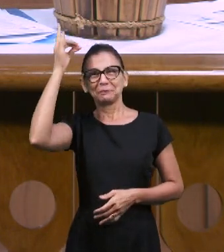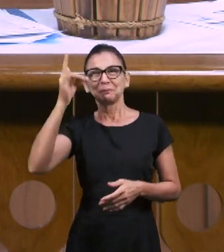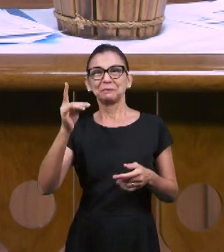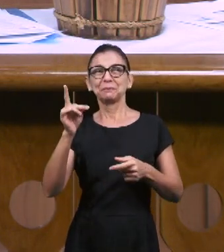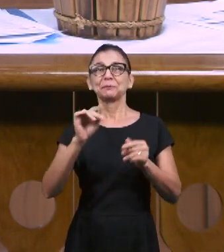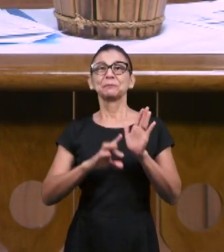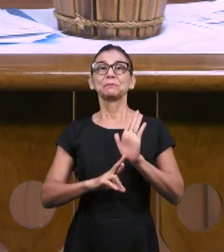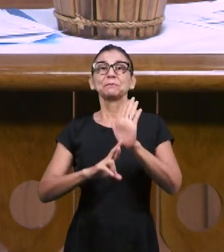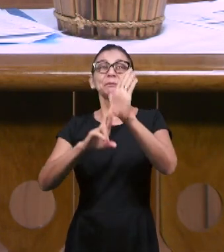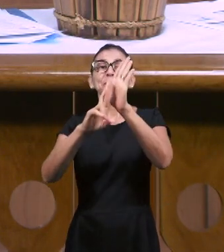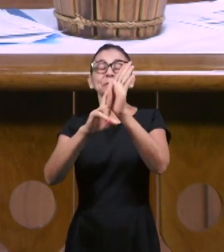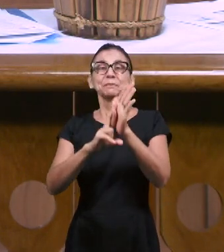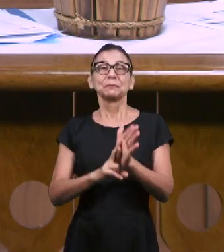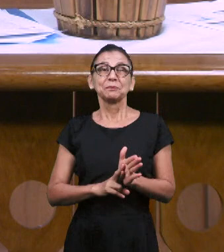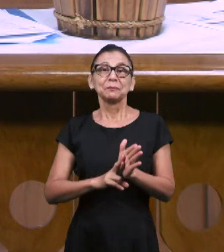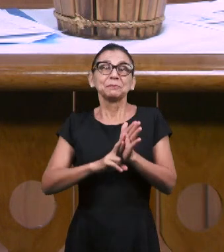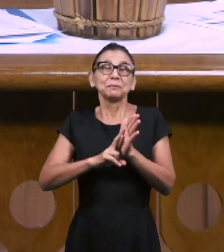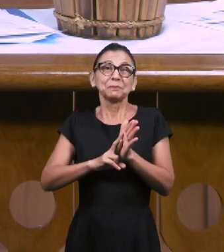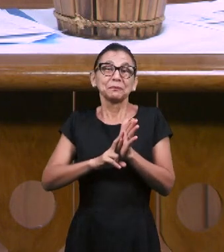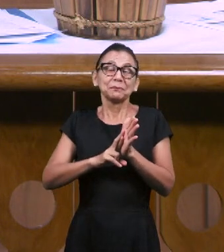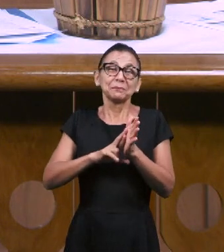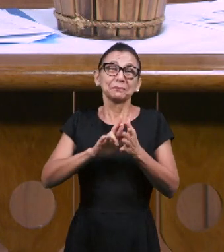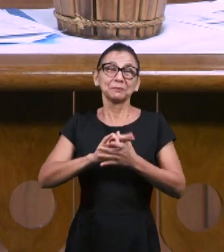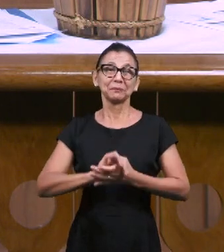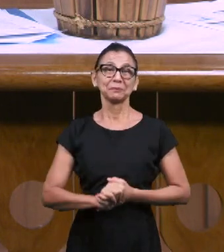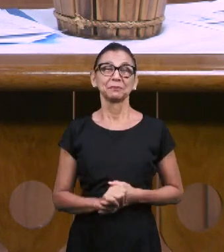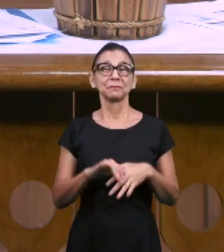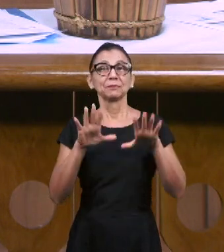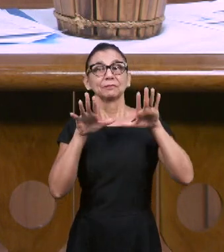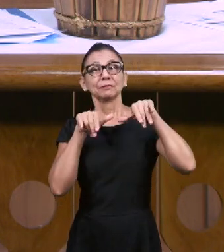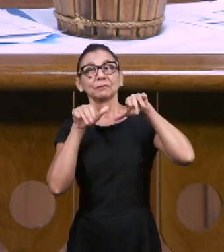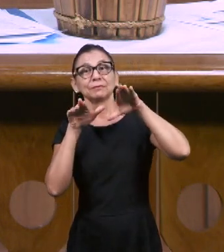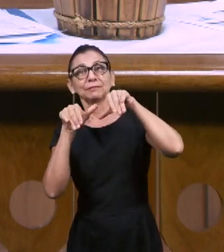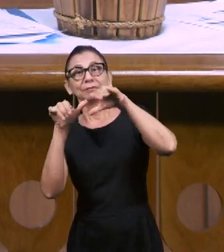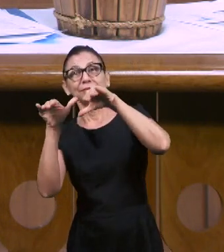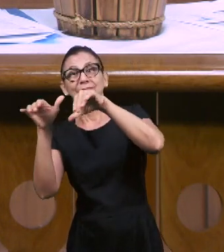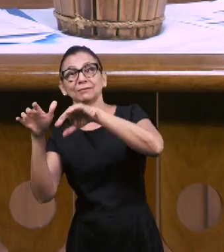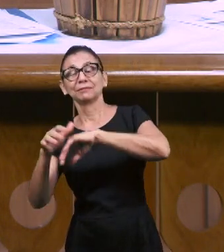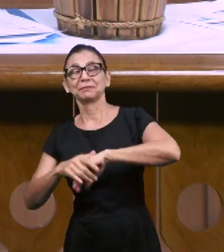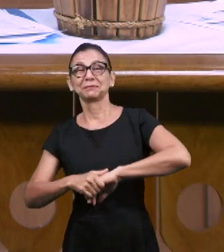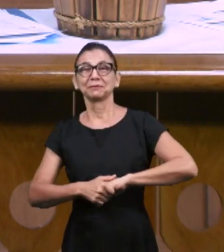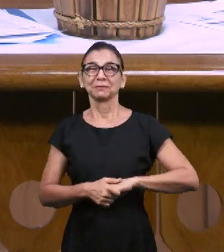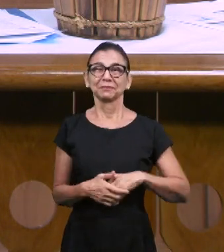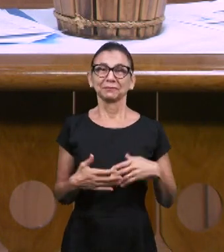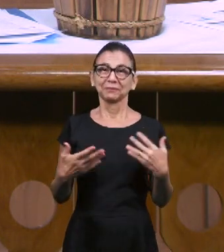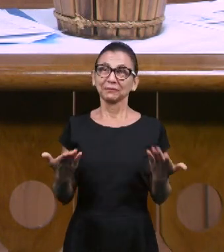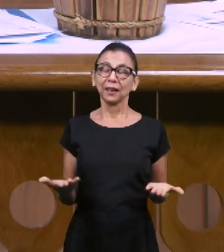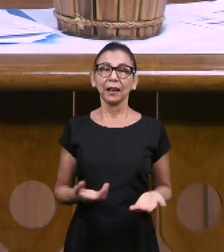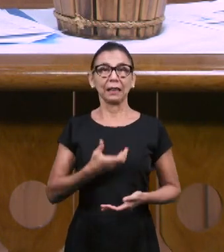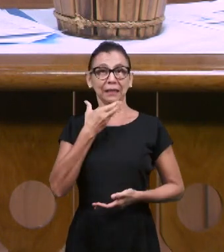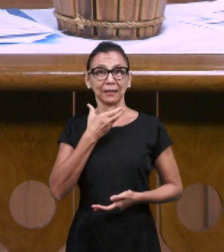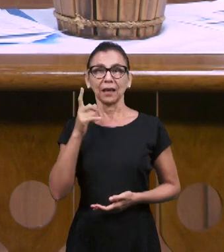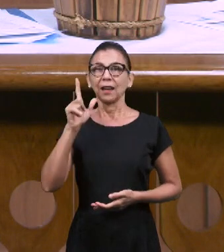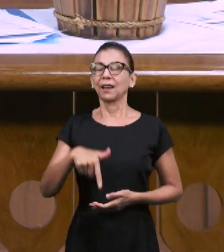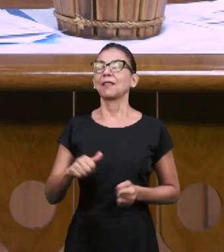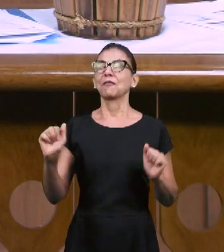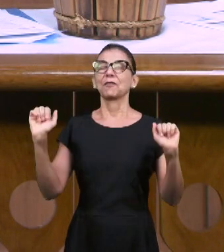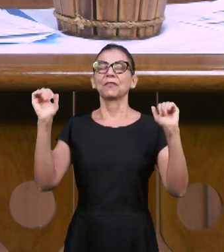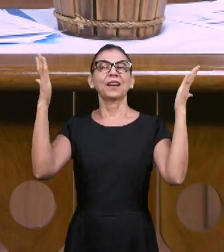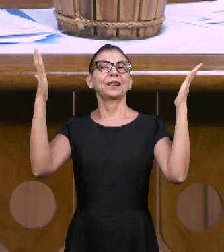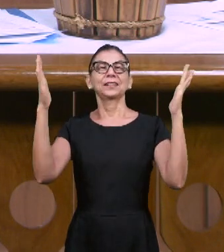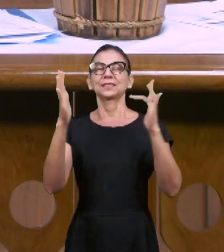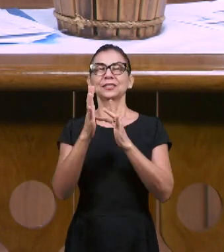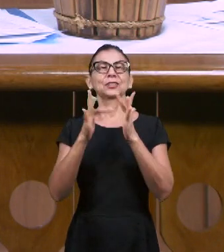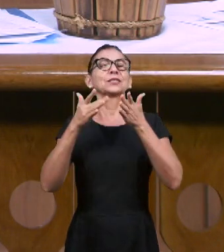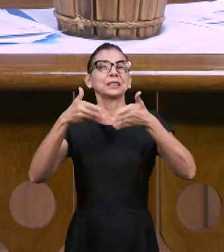manche à balai. Donc, les personnes comprennent les choses comme ça. Noël, c'est la fête, c'est que Jésus est né. Oui, c'est ça,